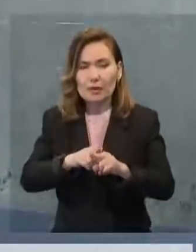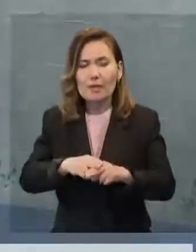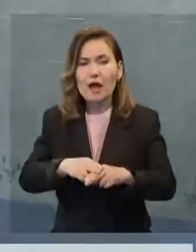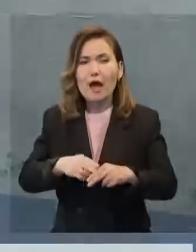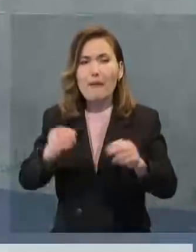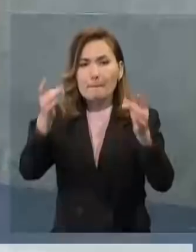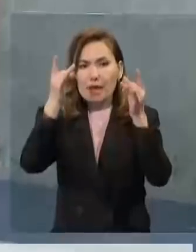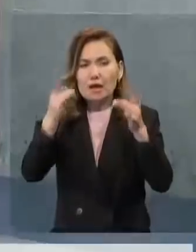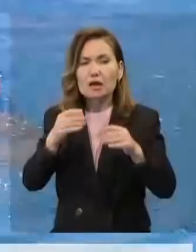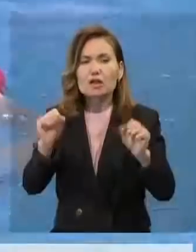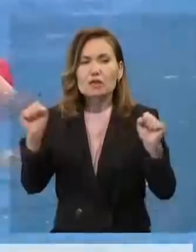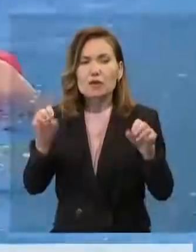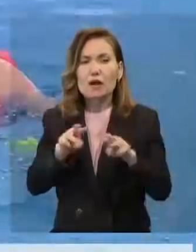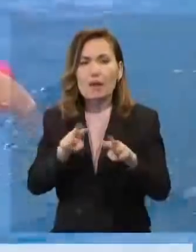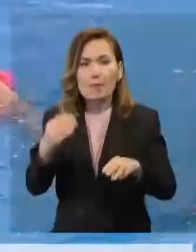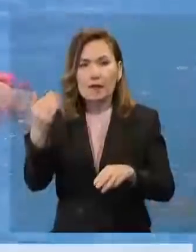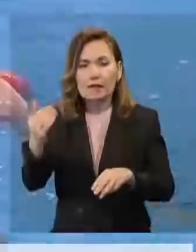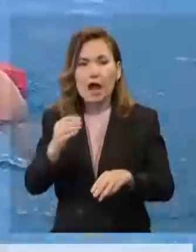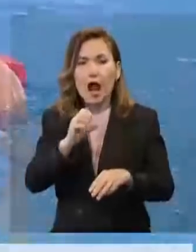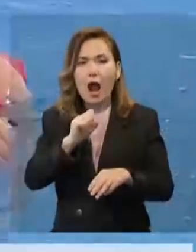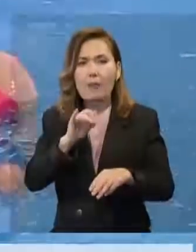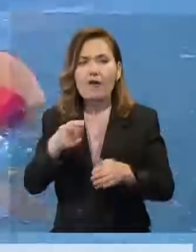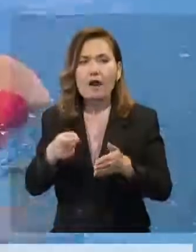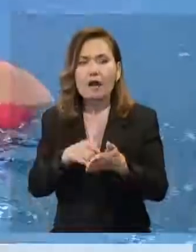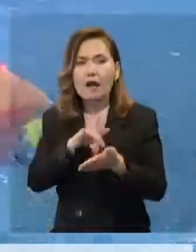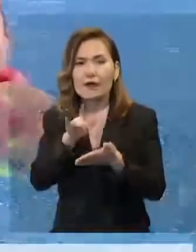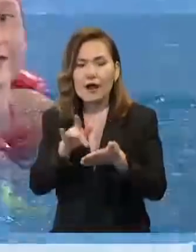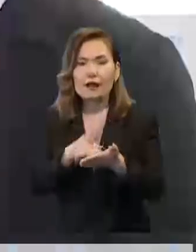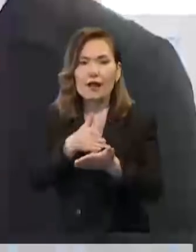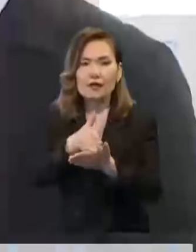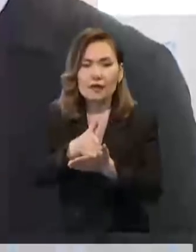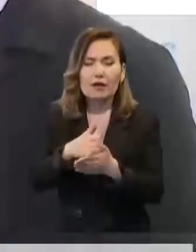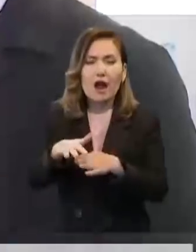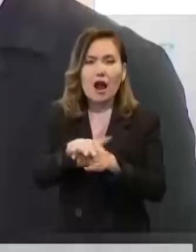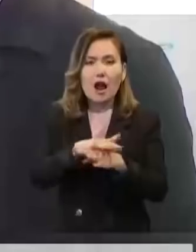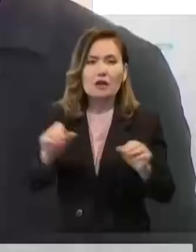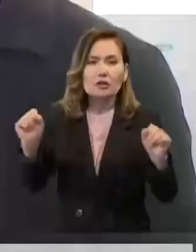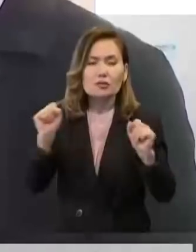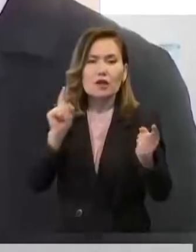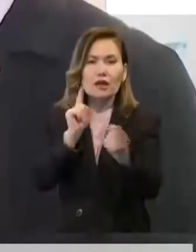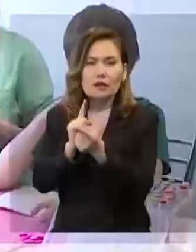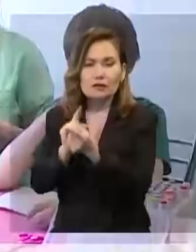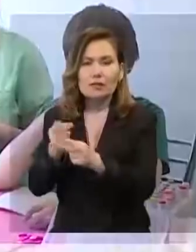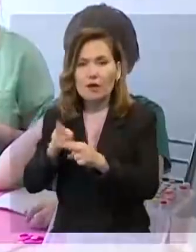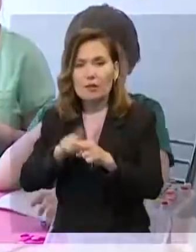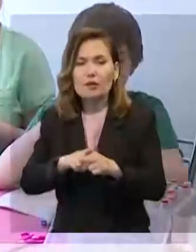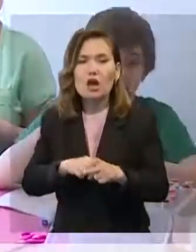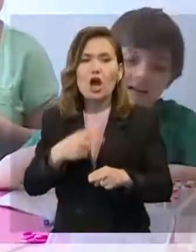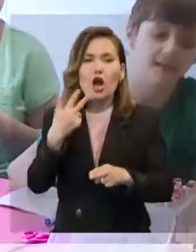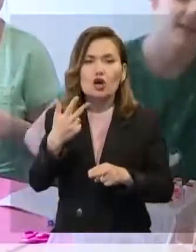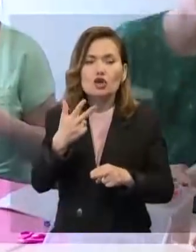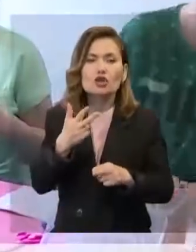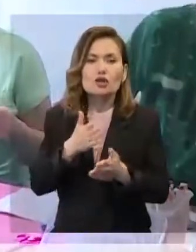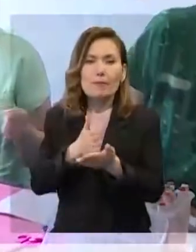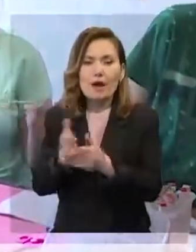Мәдениет және спорт министрі Дәурен Абаевтың Қарағанды өңіріне жасаған көшпелі мәжілісі кезінде бірқатар спорт нысаны қаралып, үш